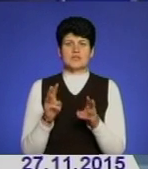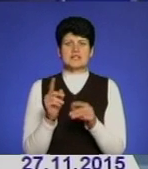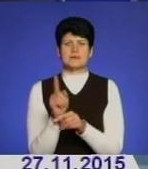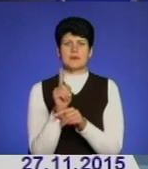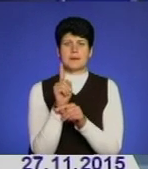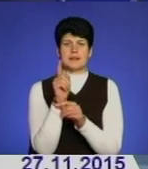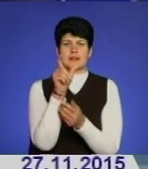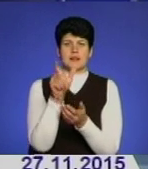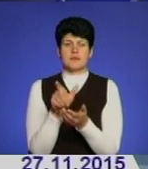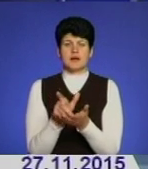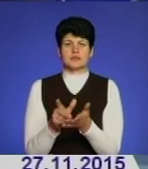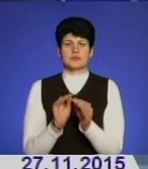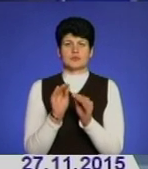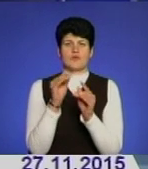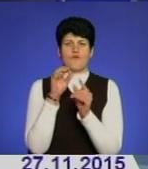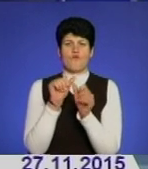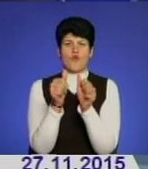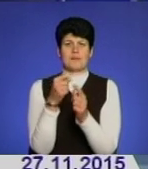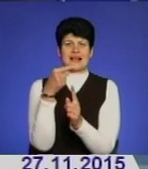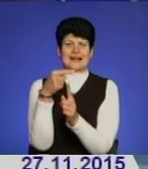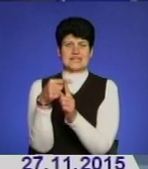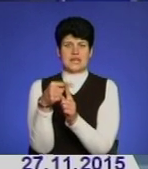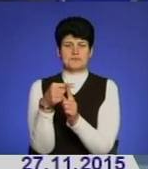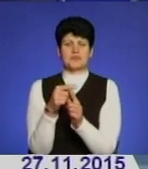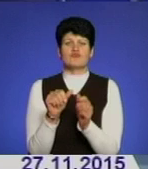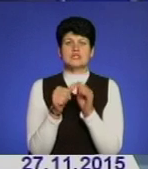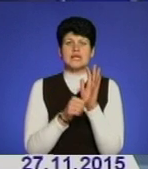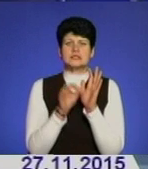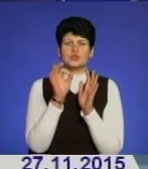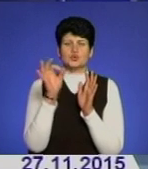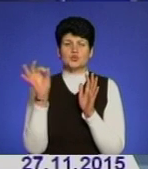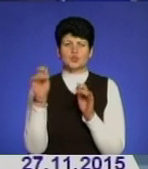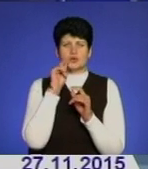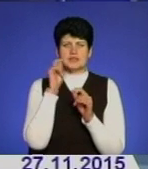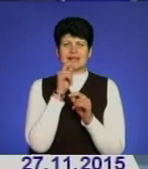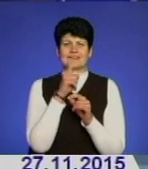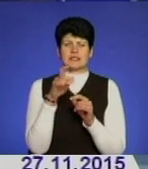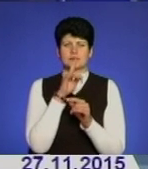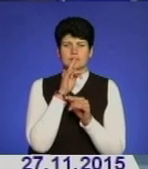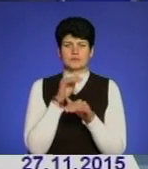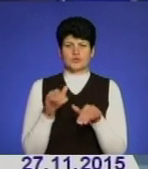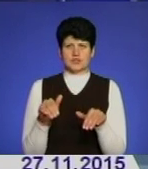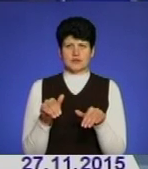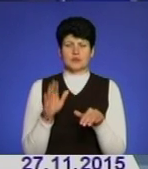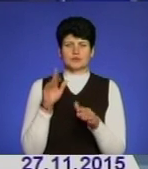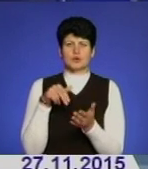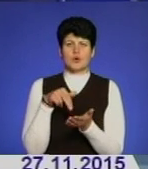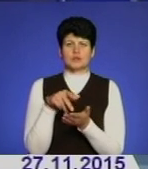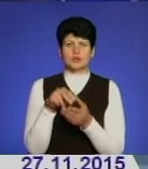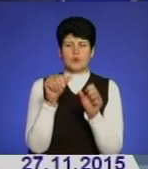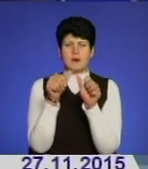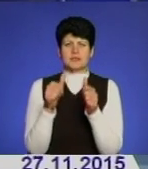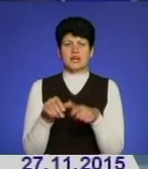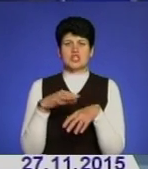лампадки і викладуть їх у формі Христа. О 16:00 – це українська хвилина мовчання. З театрального майдану відбудеться хода до пам'ятника